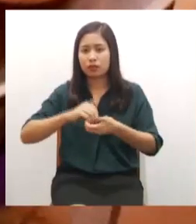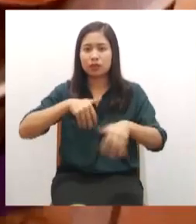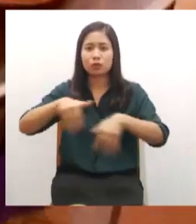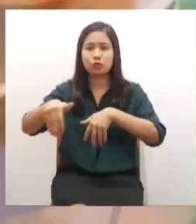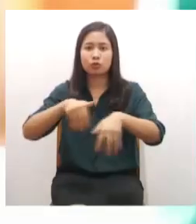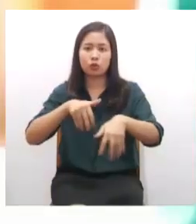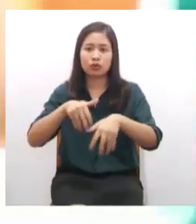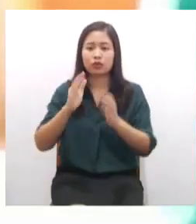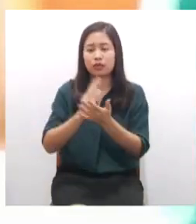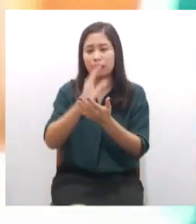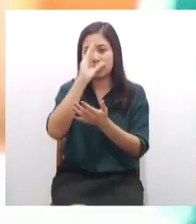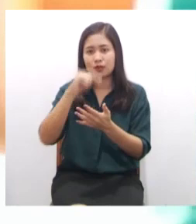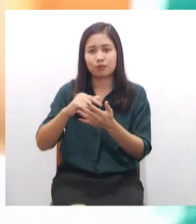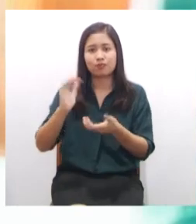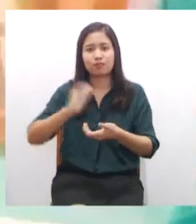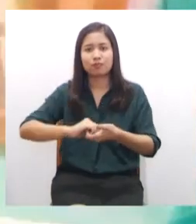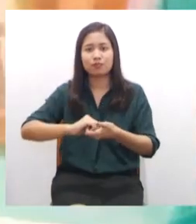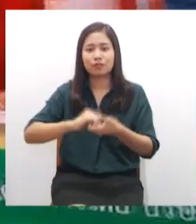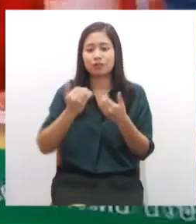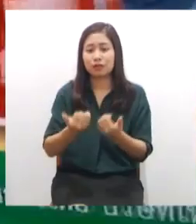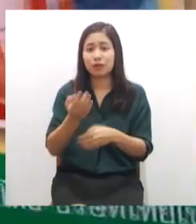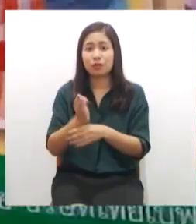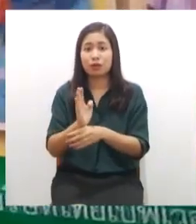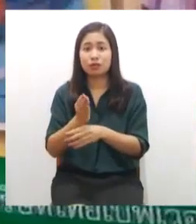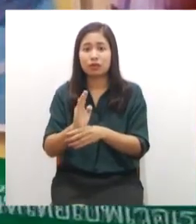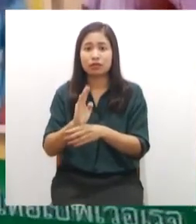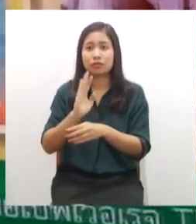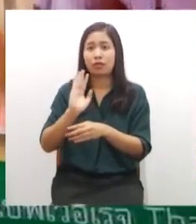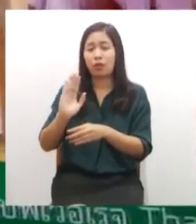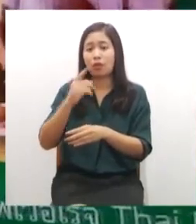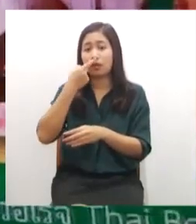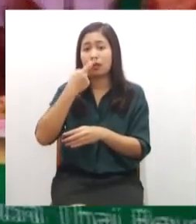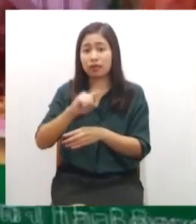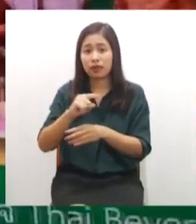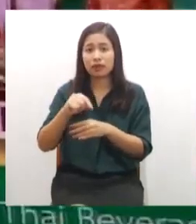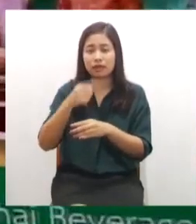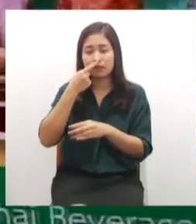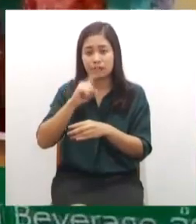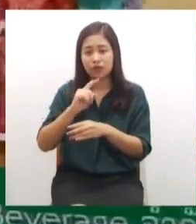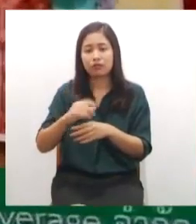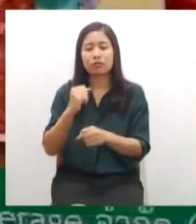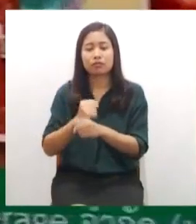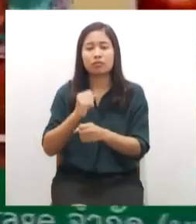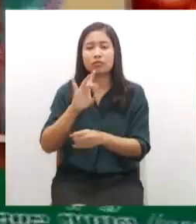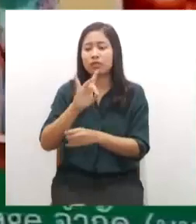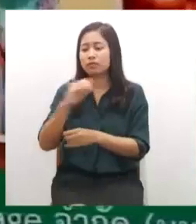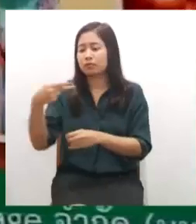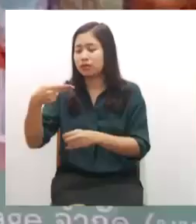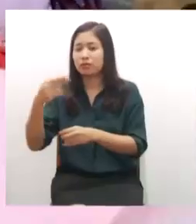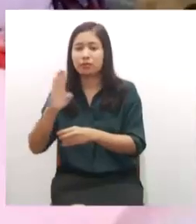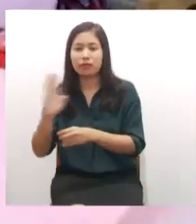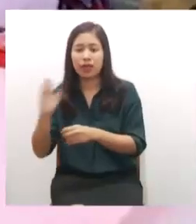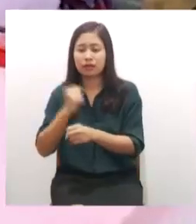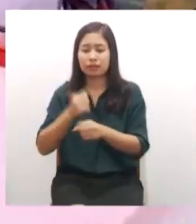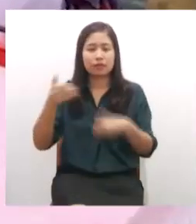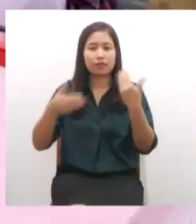ของตนเองนะครับสุดท้ายนะครับบริษัทไทยเบเวอเรจจำกัดมหาชนได้ให้งบประมาณจำนวน 80,000 บาทเพื่อทำกิจกรรมอะไรก็